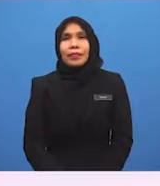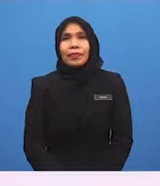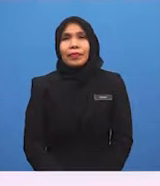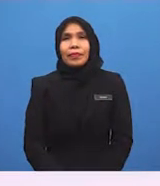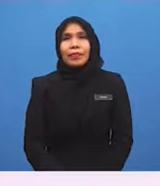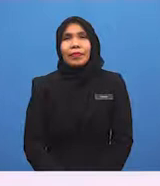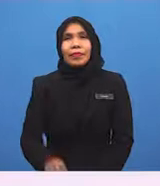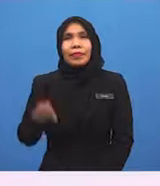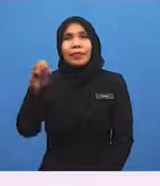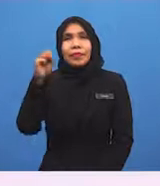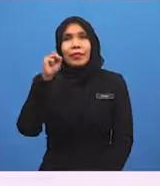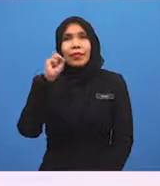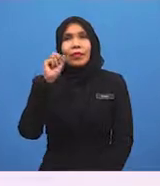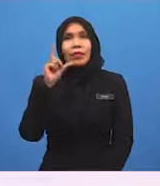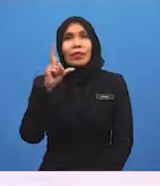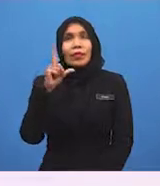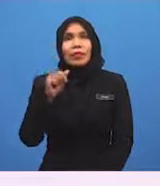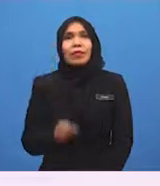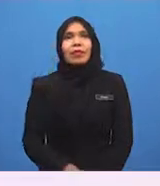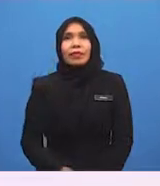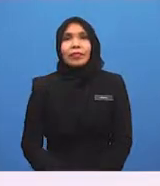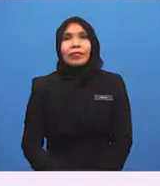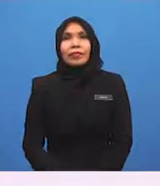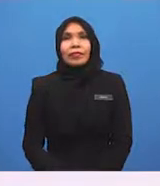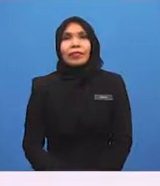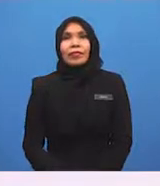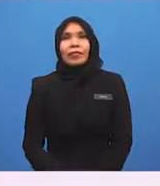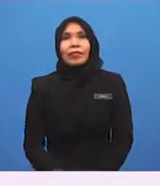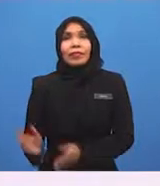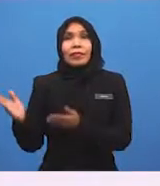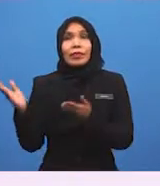Sui Ling menjemput Wani ke majlis sambutan kelahiran.